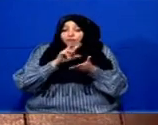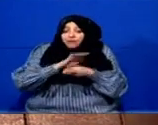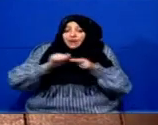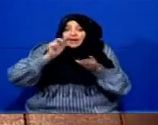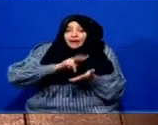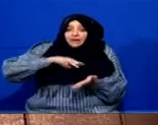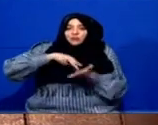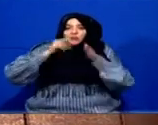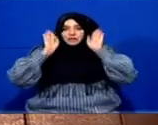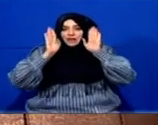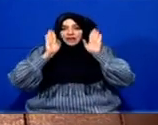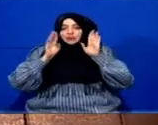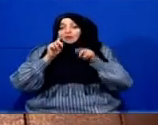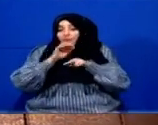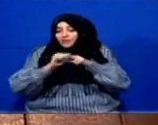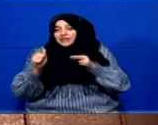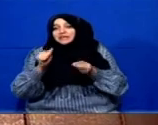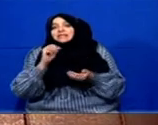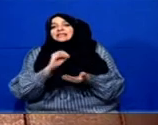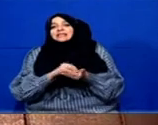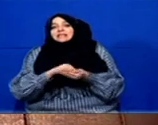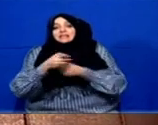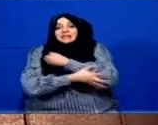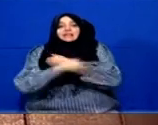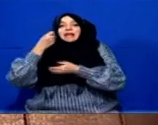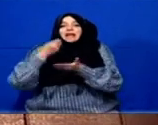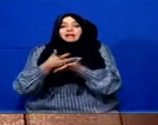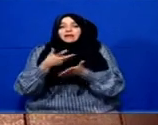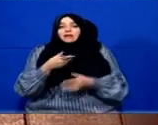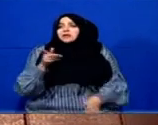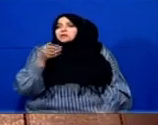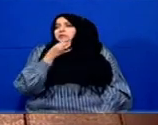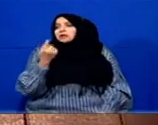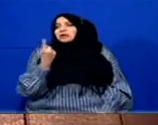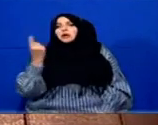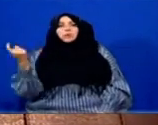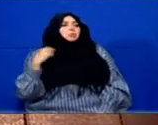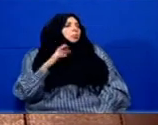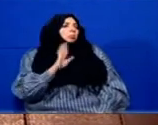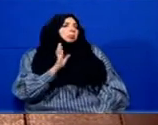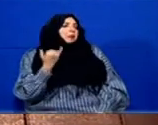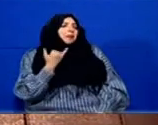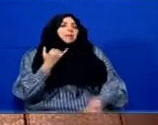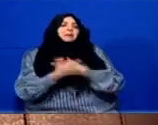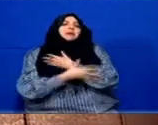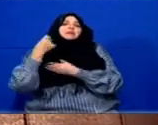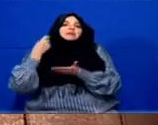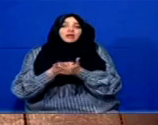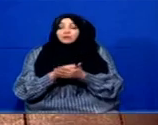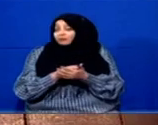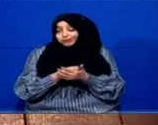الاجتهاد في مورد ان يقول لا نطبق الزكاه الجواب له